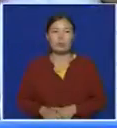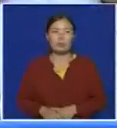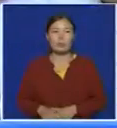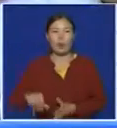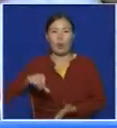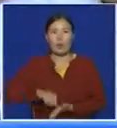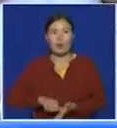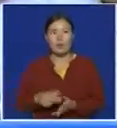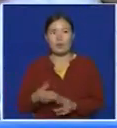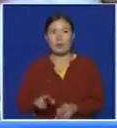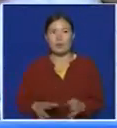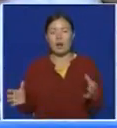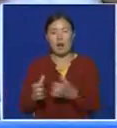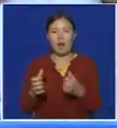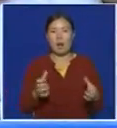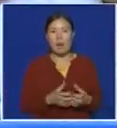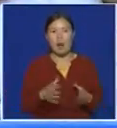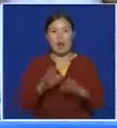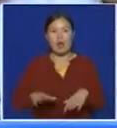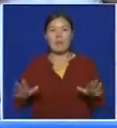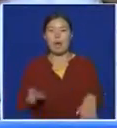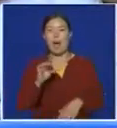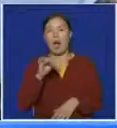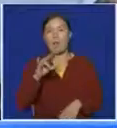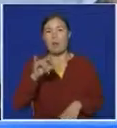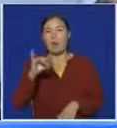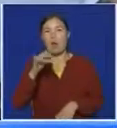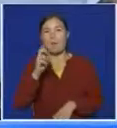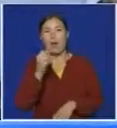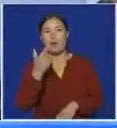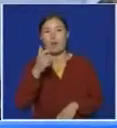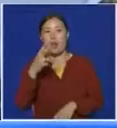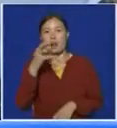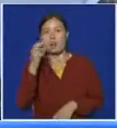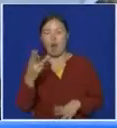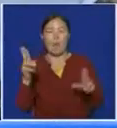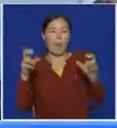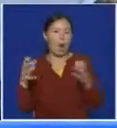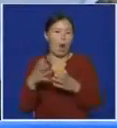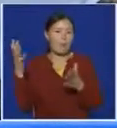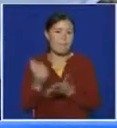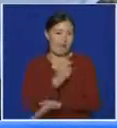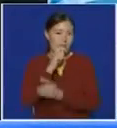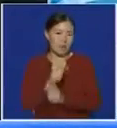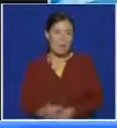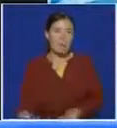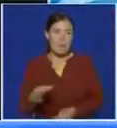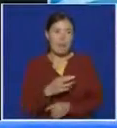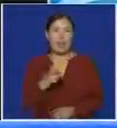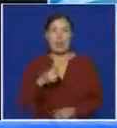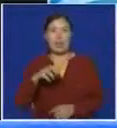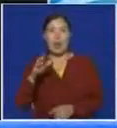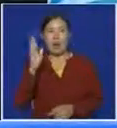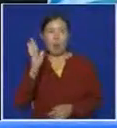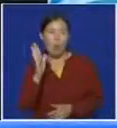Участие принимают 7 команд. Среди участников ребята из Бенил Бахдаршам. Школьники надеются на победу, ведь призеры областного этапа